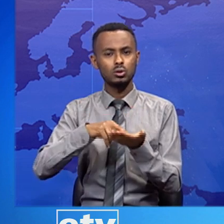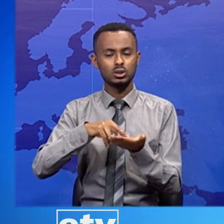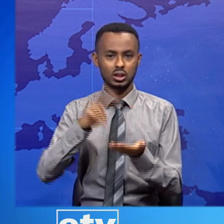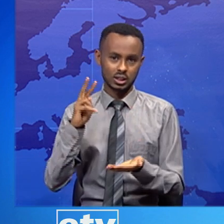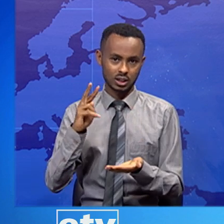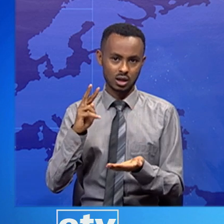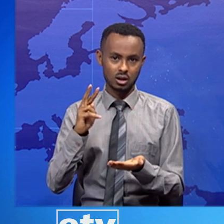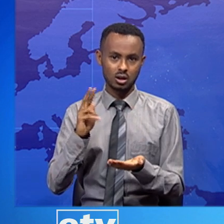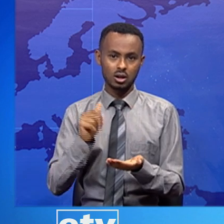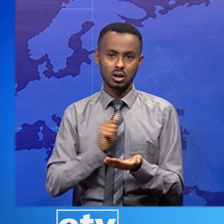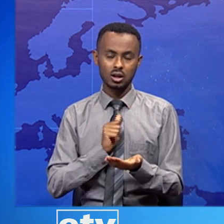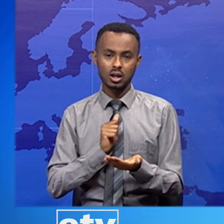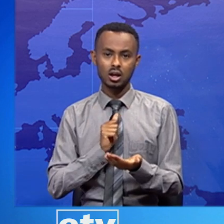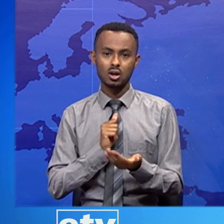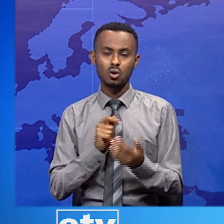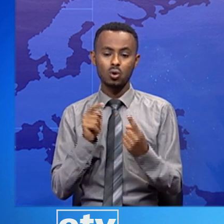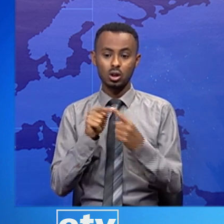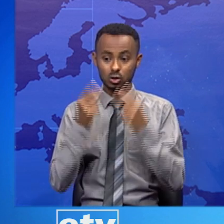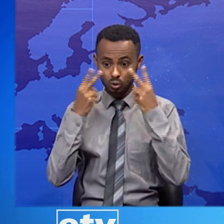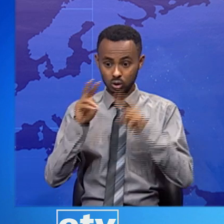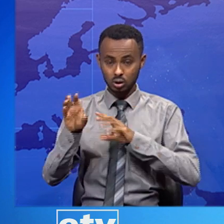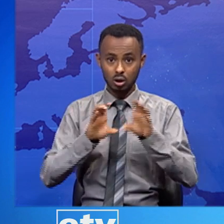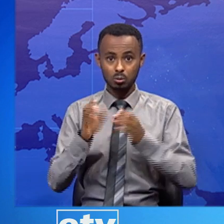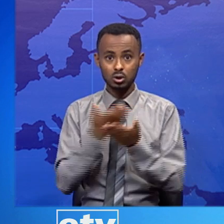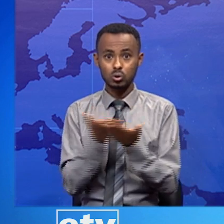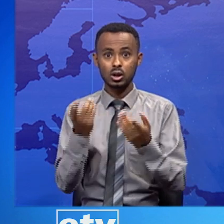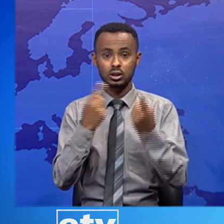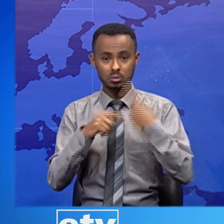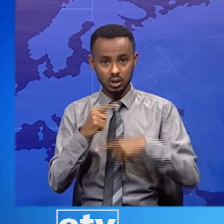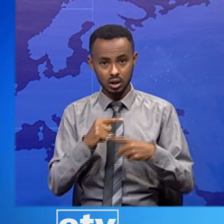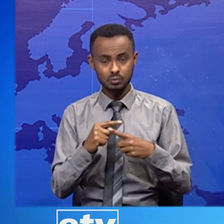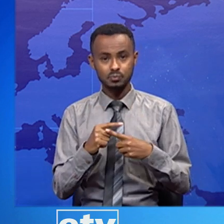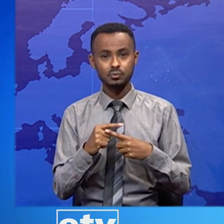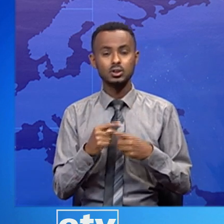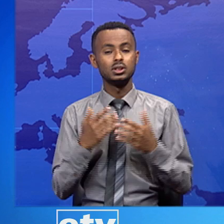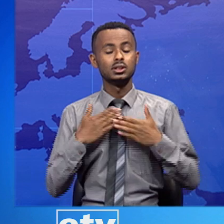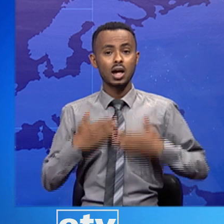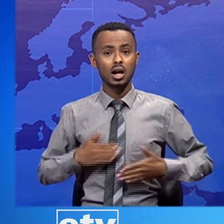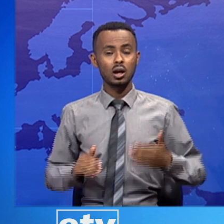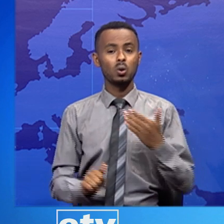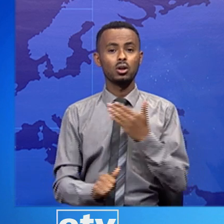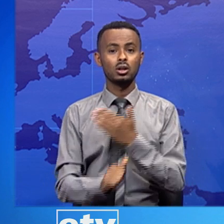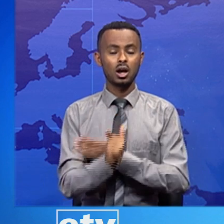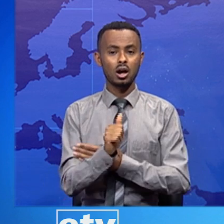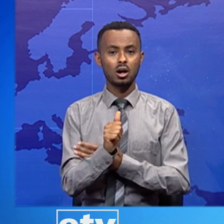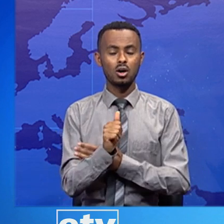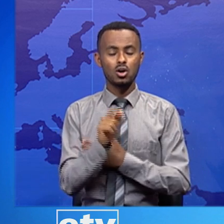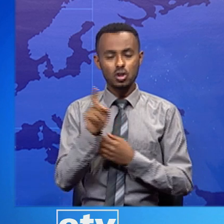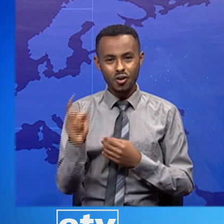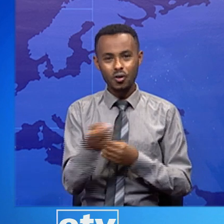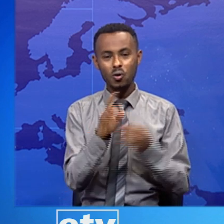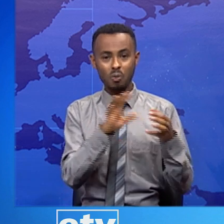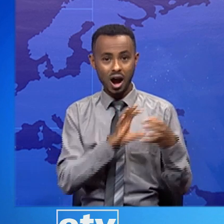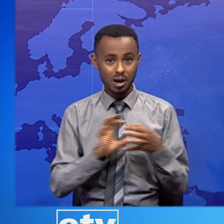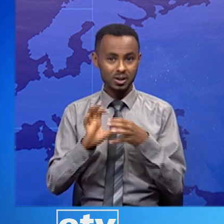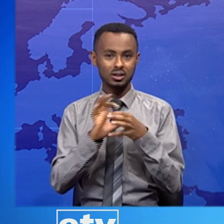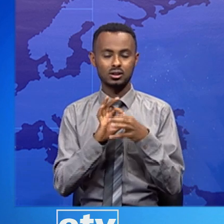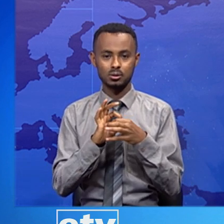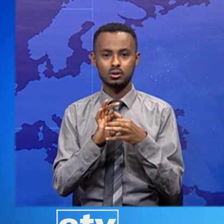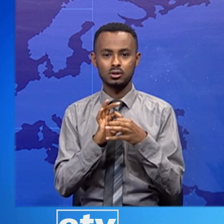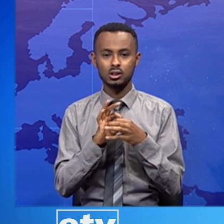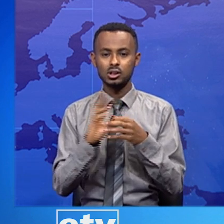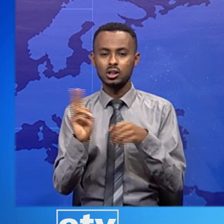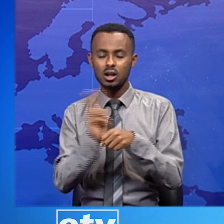ሐሳቦችን ያነሳል እኔ ወደ ትኩረት ወዳረኩበት ጉዳይ ስመጣ የአካል ጉዳተኛ የሆነው